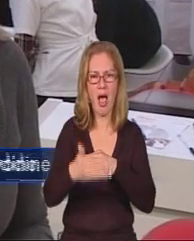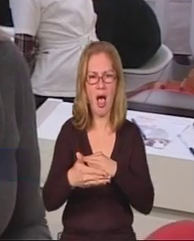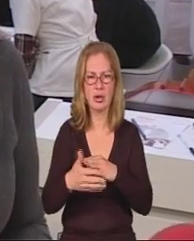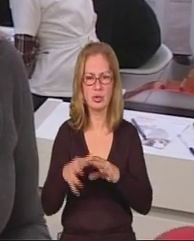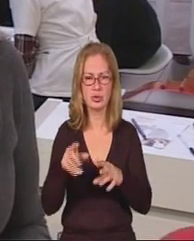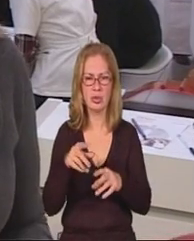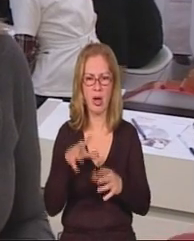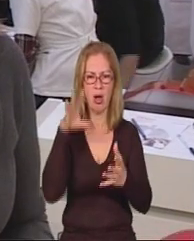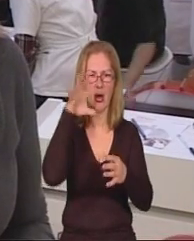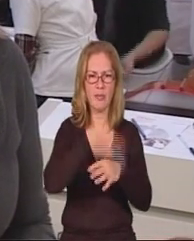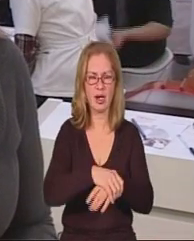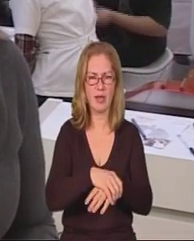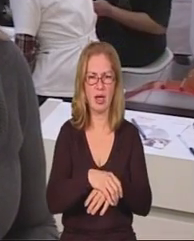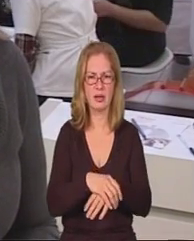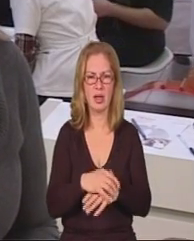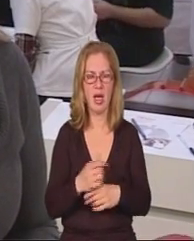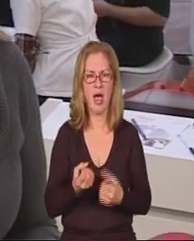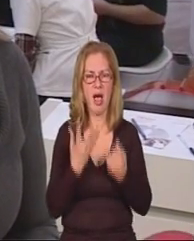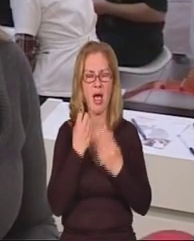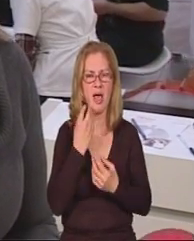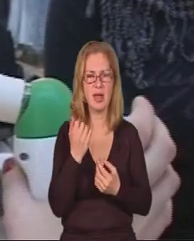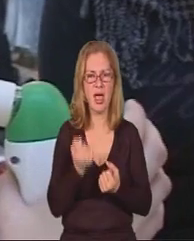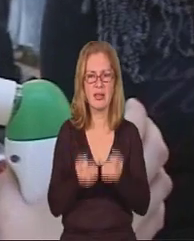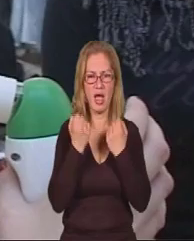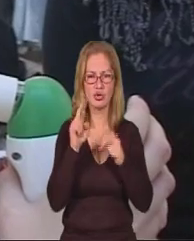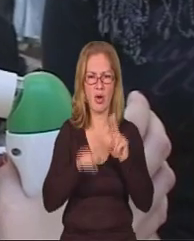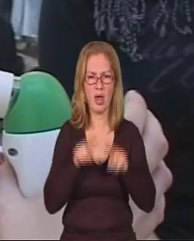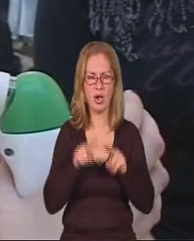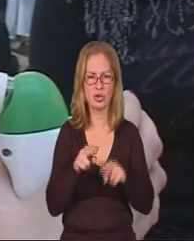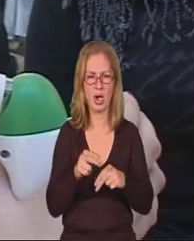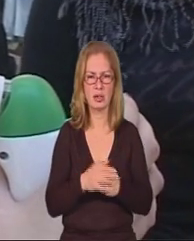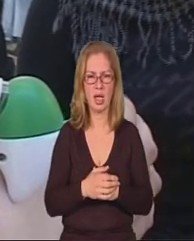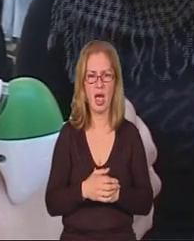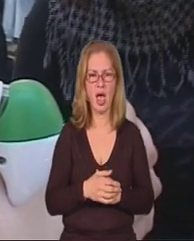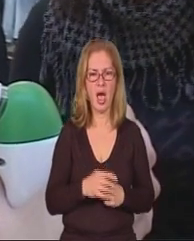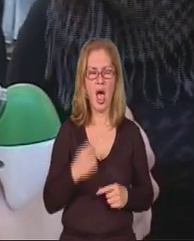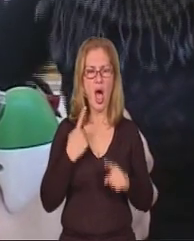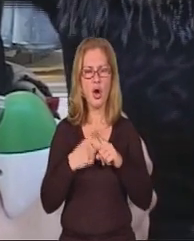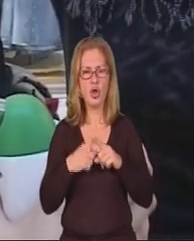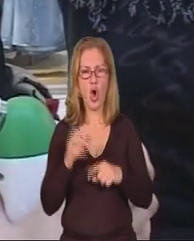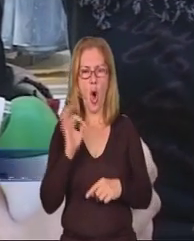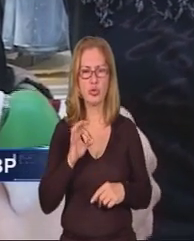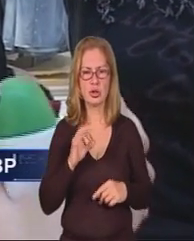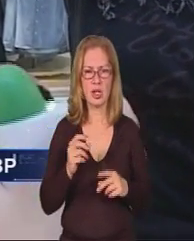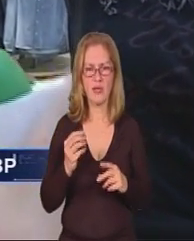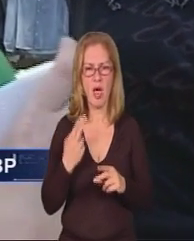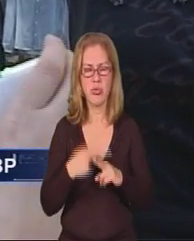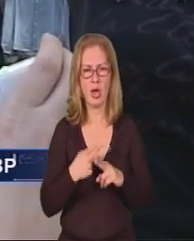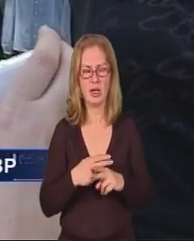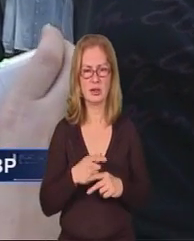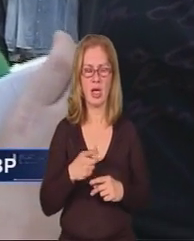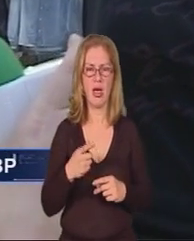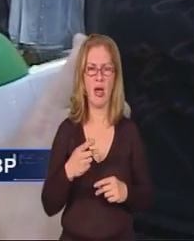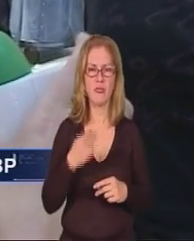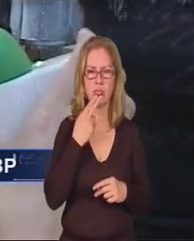u kasnom stadijumu kada su i terapijske opcije ograničene. Glavni faktori rizika za nastanak hronične obstruktivne bolesti pluća su